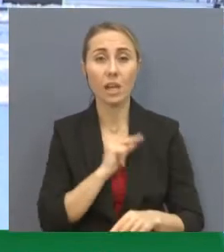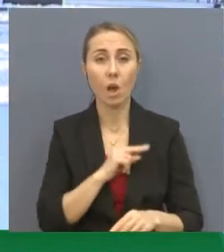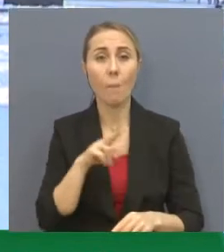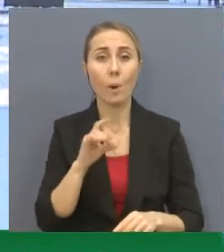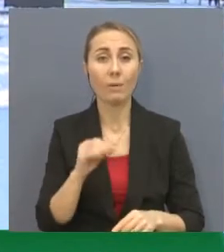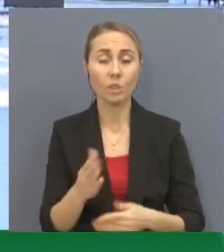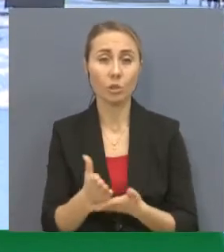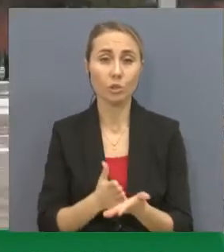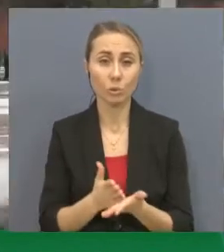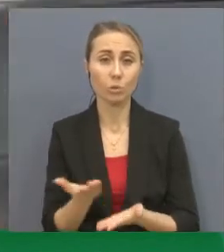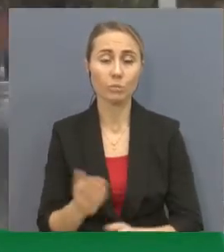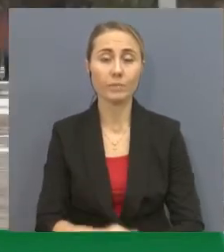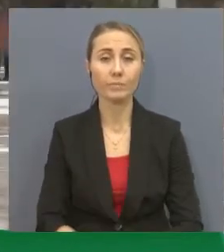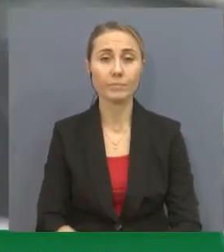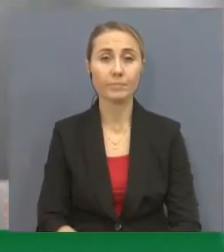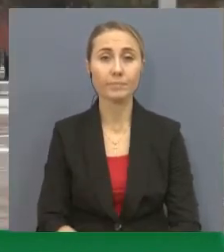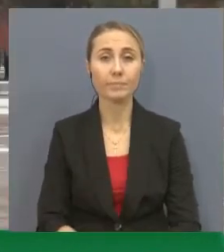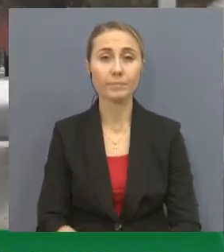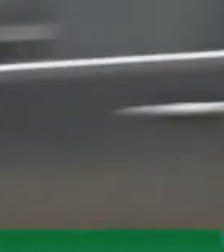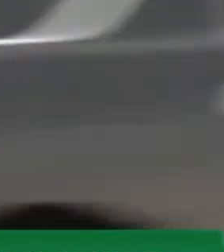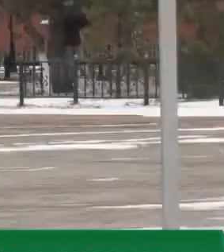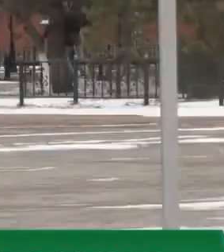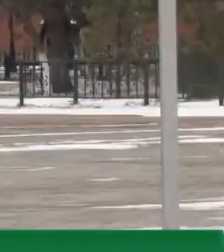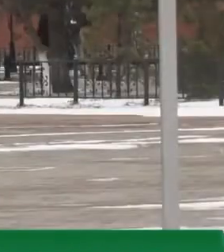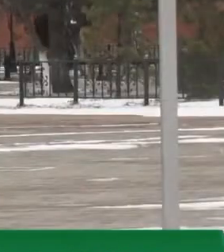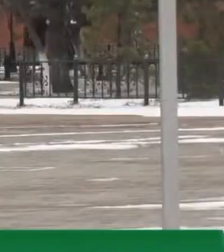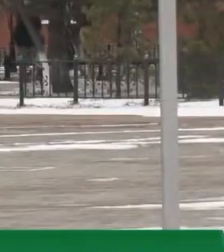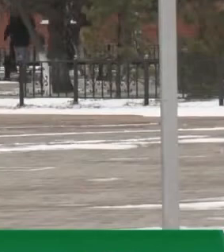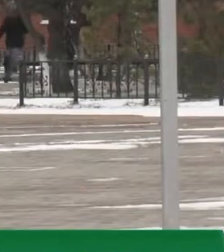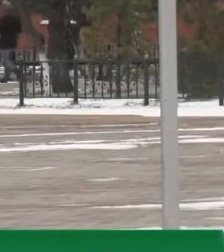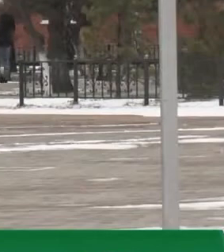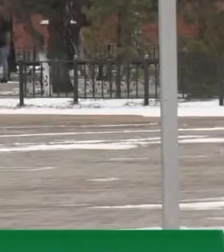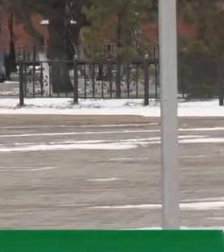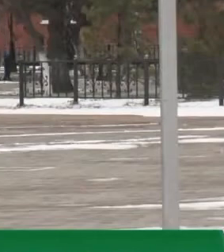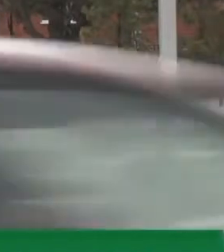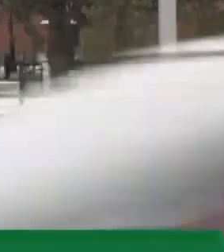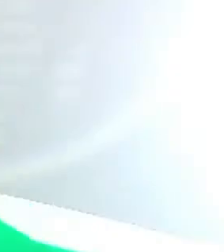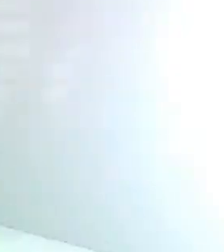служб абай каким бег азамат бекмамбетов специально для от молока